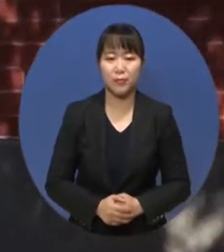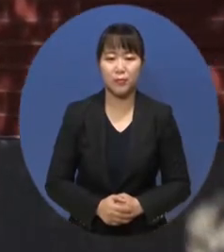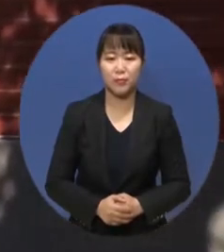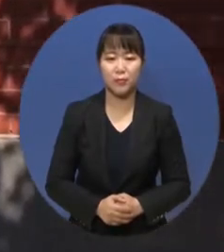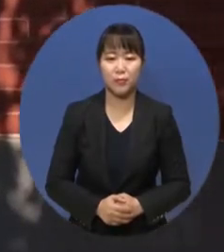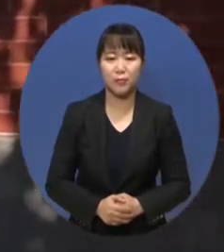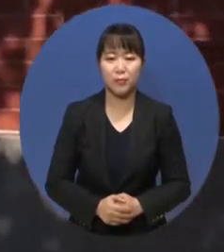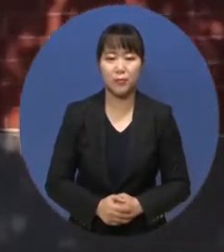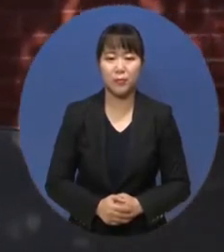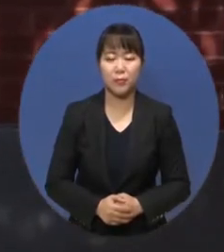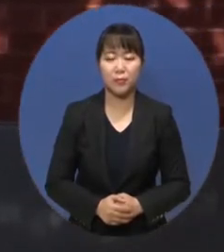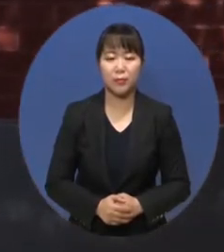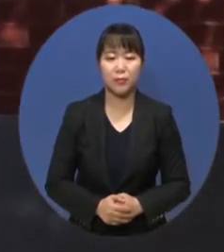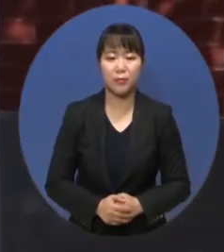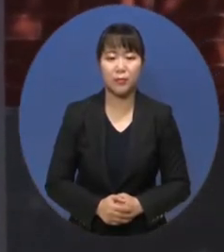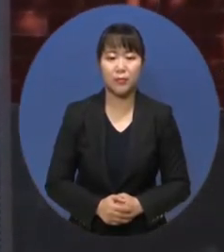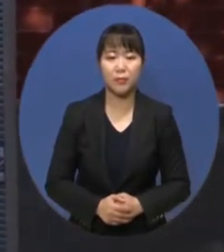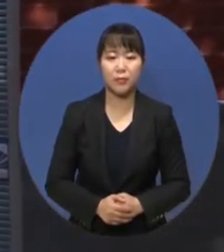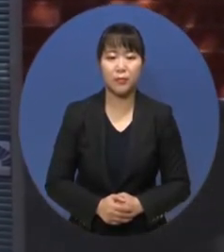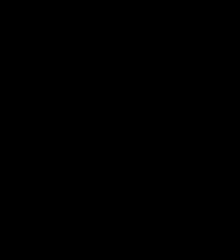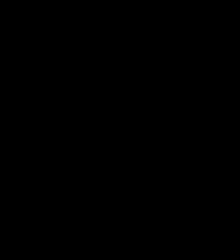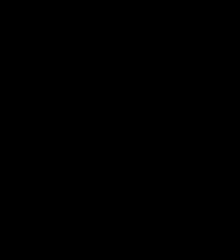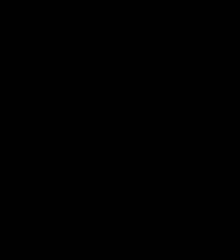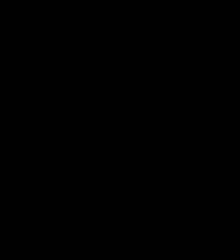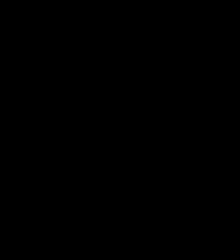험 2호 빕니다